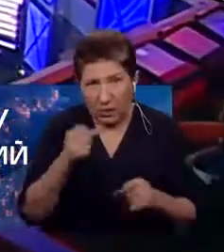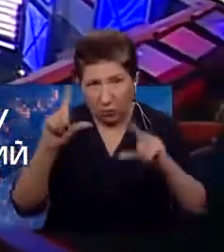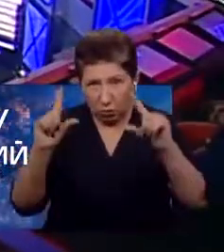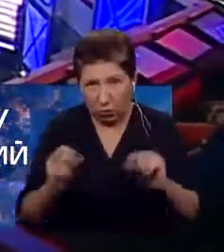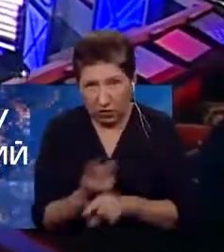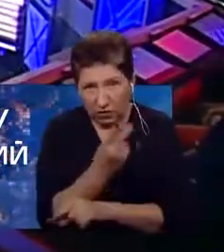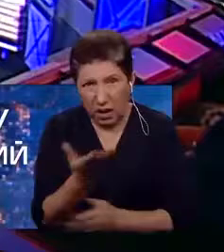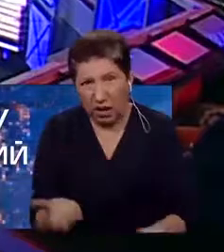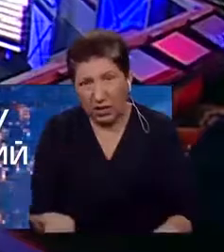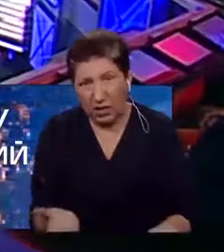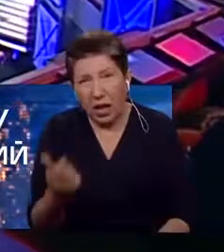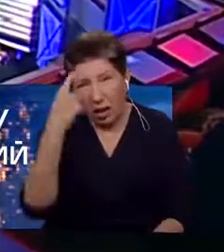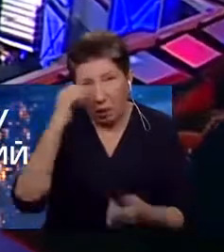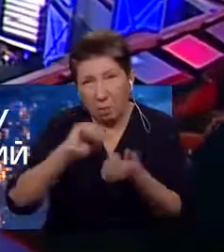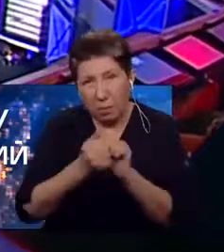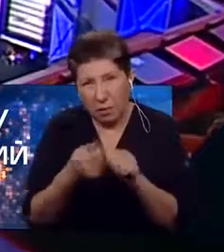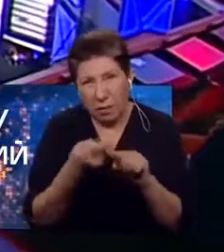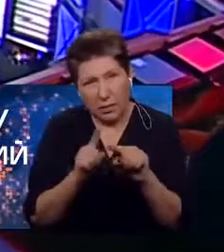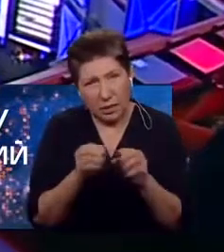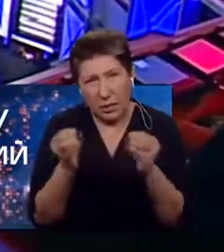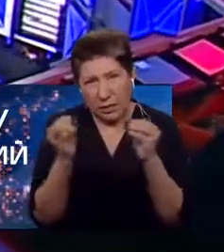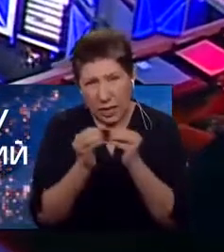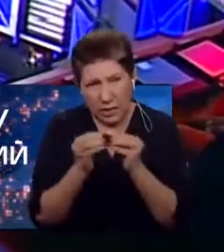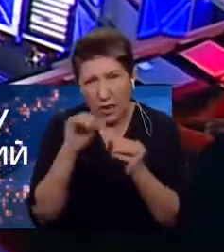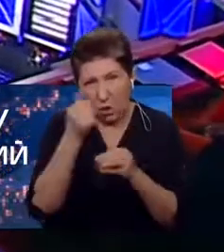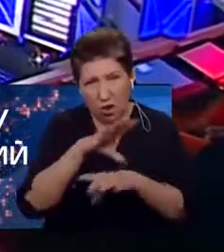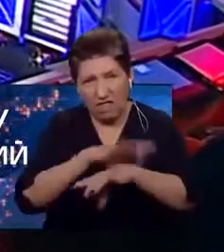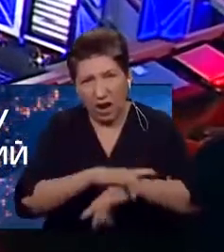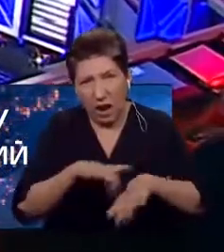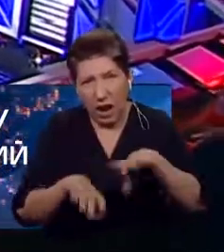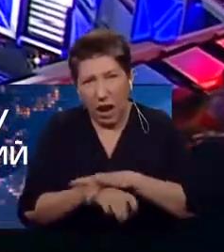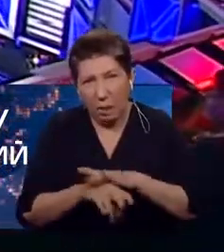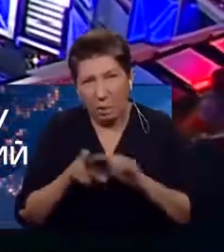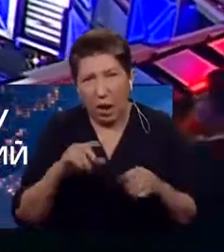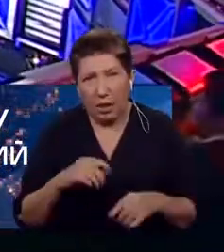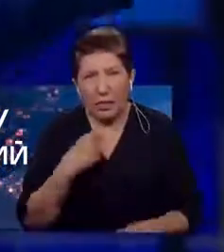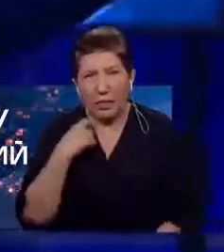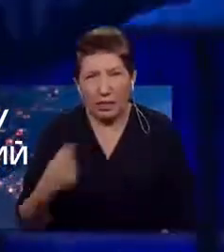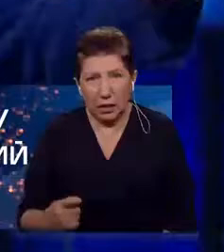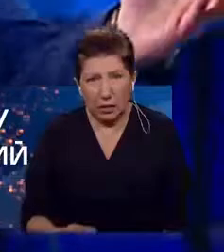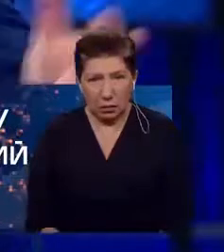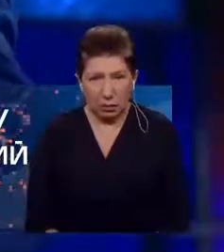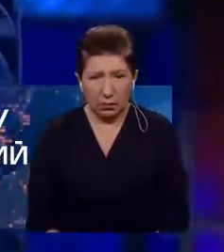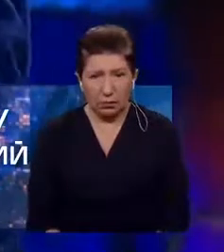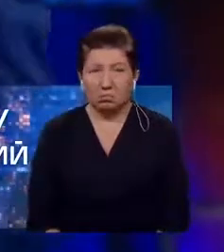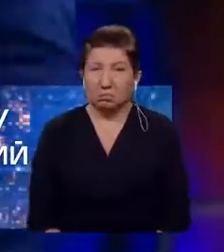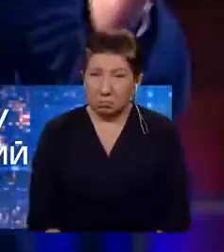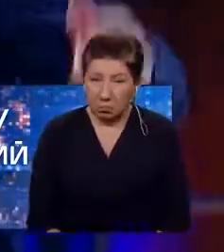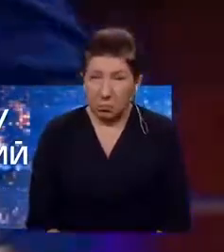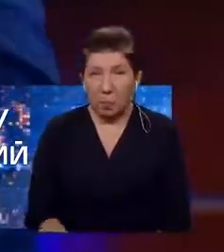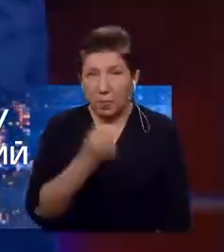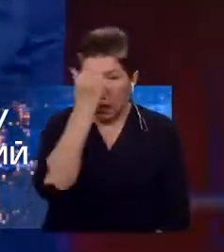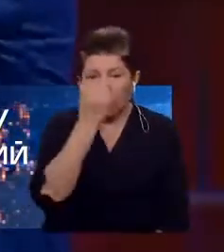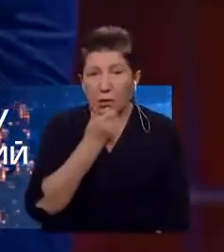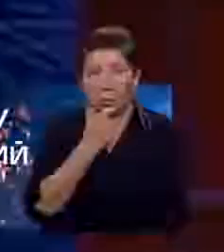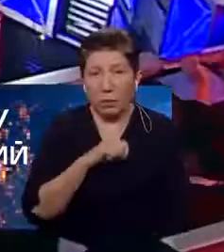два рази. Пам'ятаймо про цих 10 років кабали. Спасибі. Давайте подякуємо пані Луценко. Спасибі.